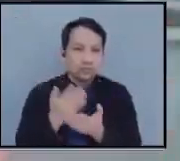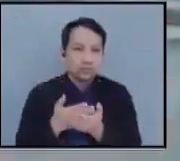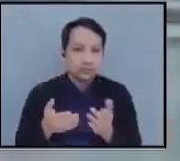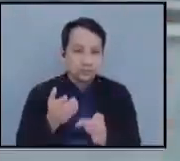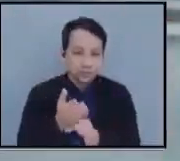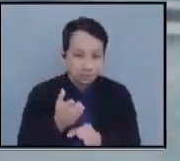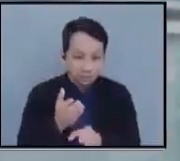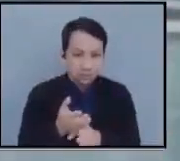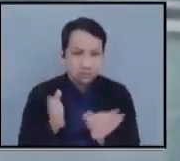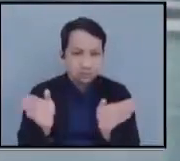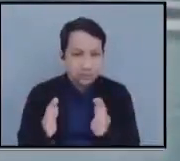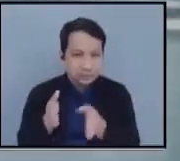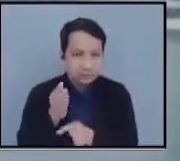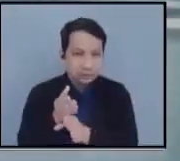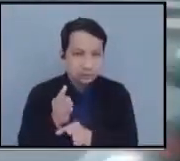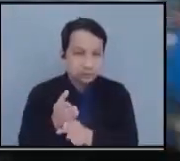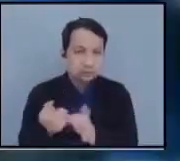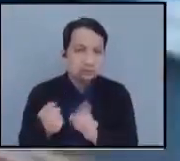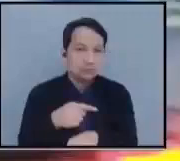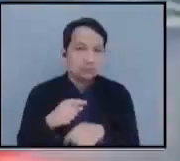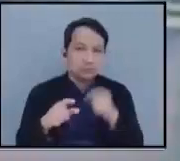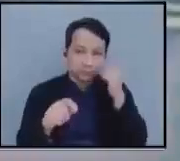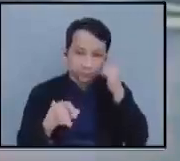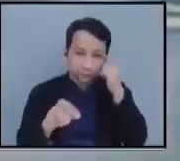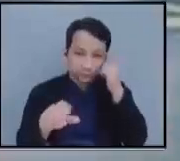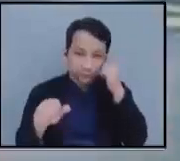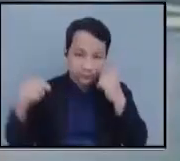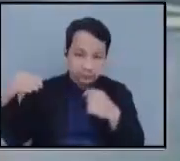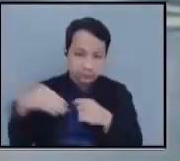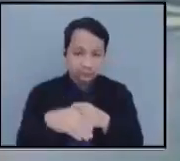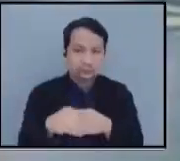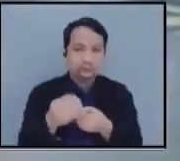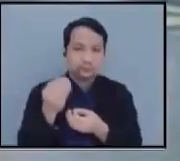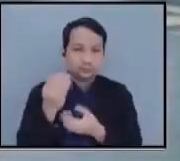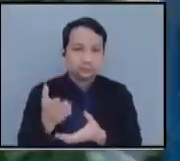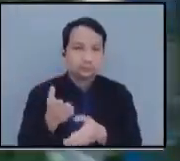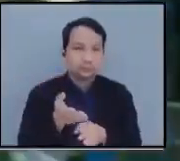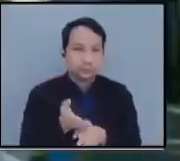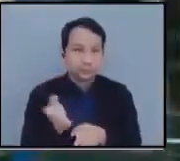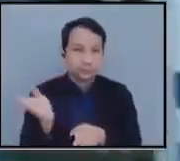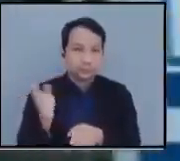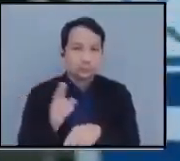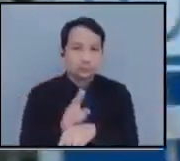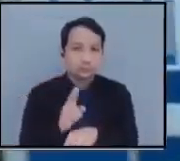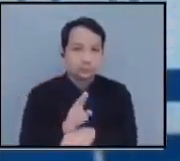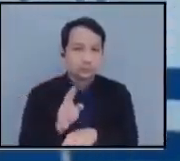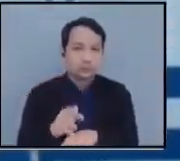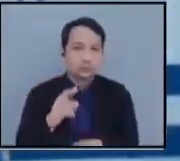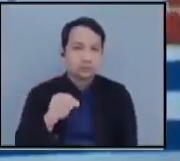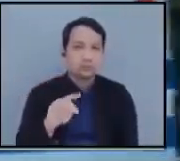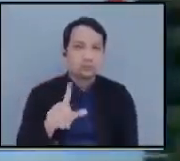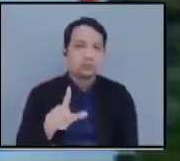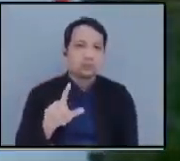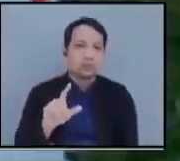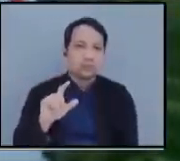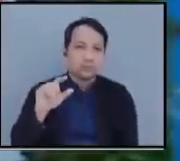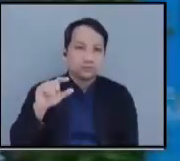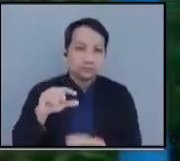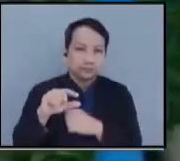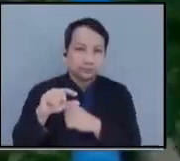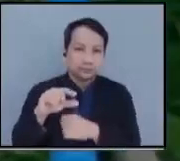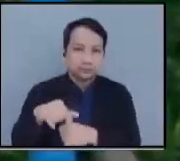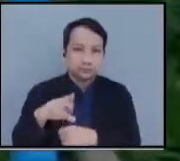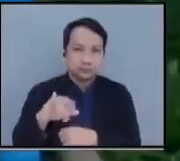vehicles galing ng Teresa papuntang Maynila pwede namang gamitin ang mL Quezon Extension papuntang mahabang parang